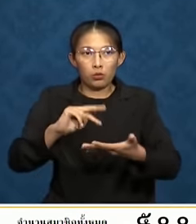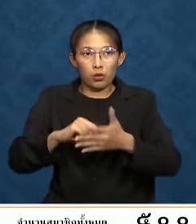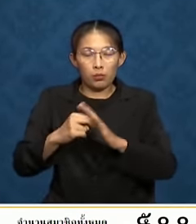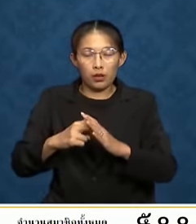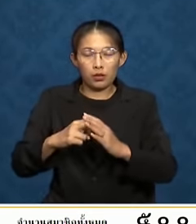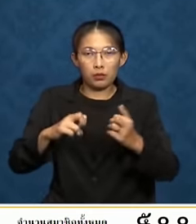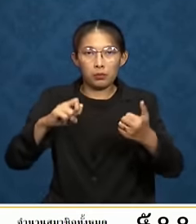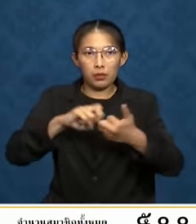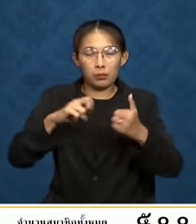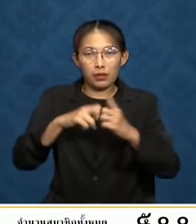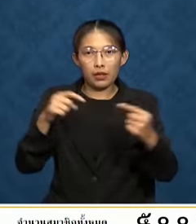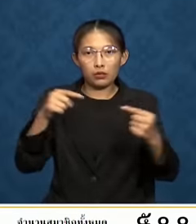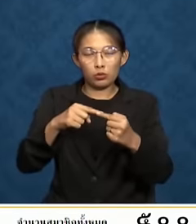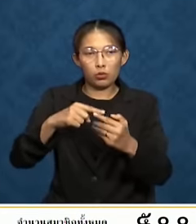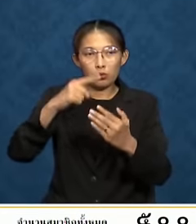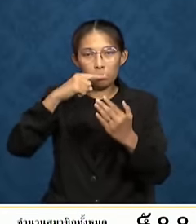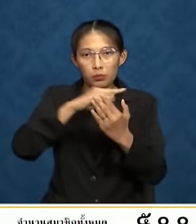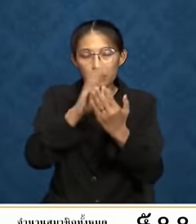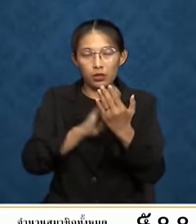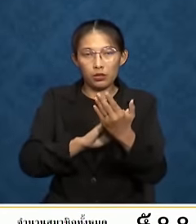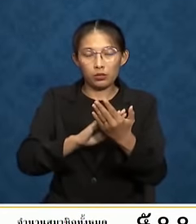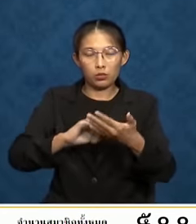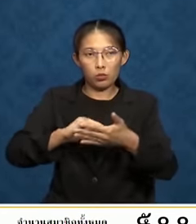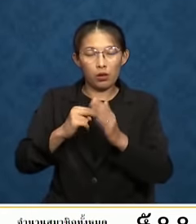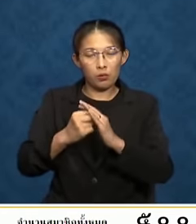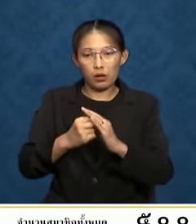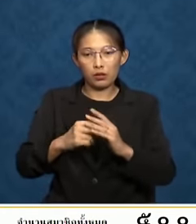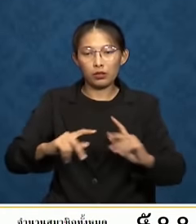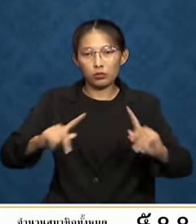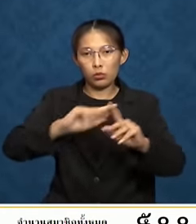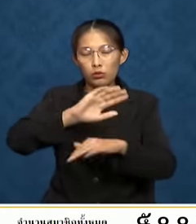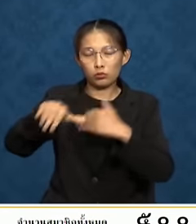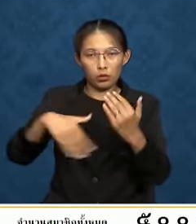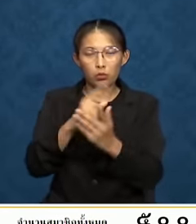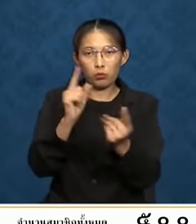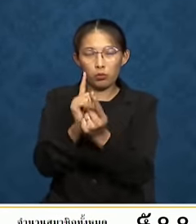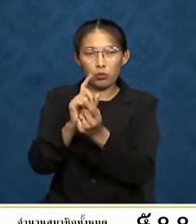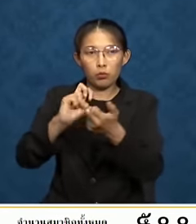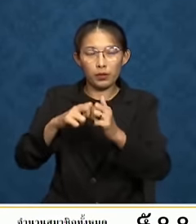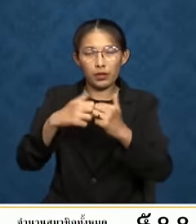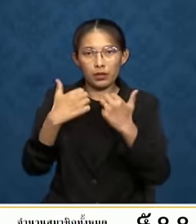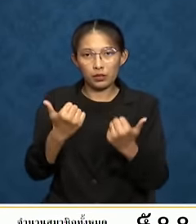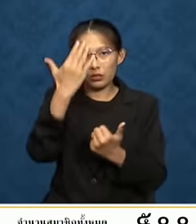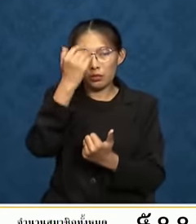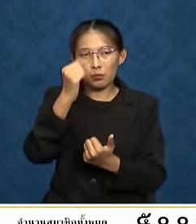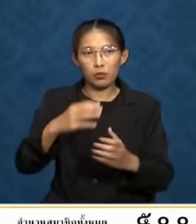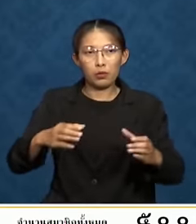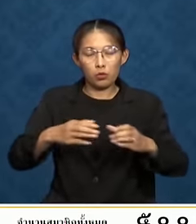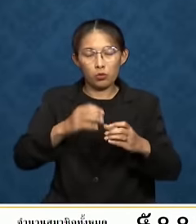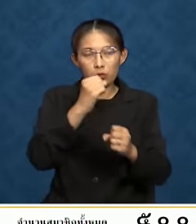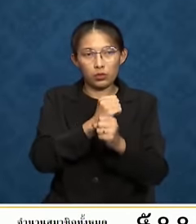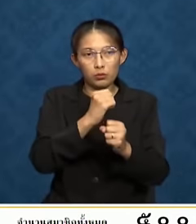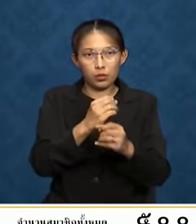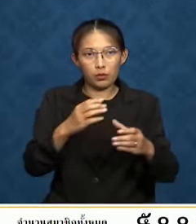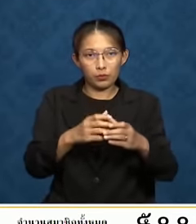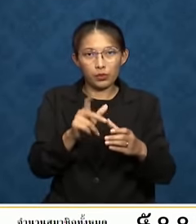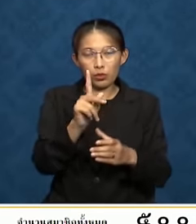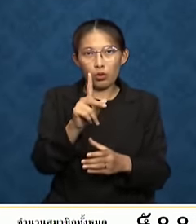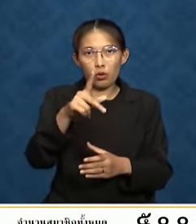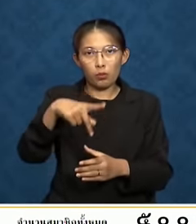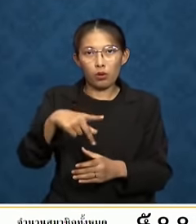นะทุกกระทรวงทบวงกรมเจอปัญหานี้หมดเพราะฉะนั้นเราไปตั้งคณะกรรมกานขึ้นมาชุดนึงท่านรู้มั้ยกพลคณะ